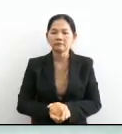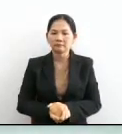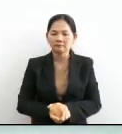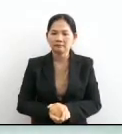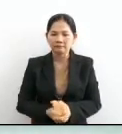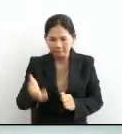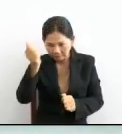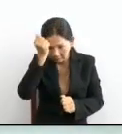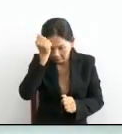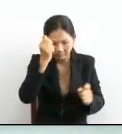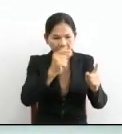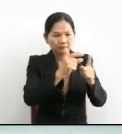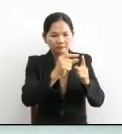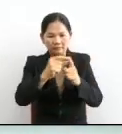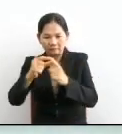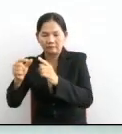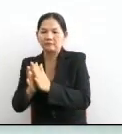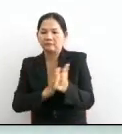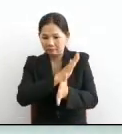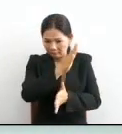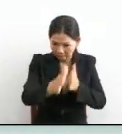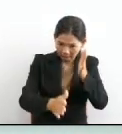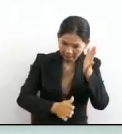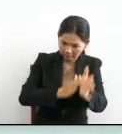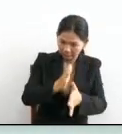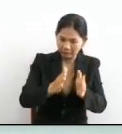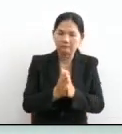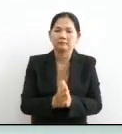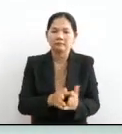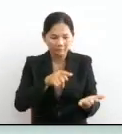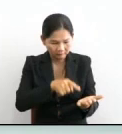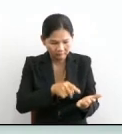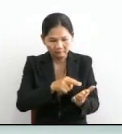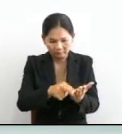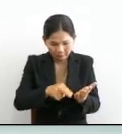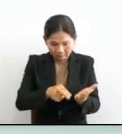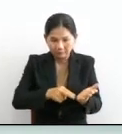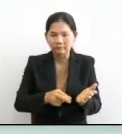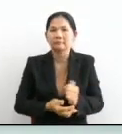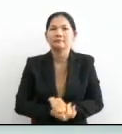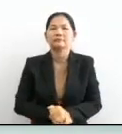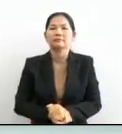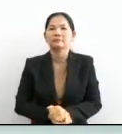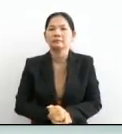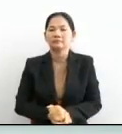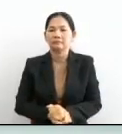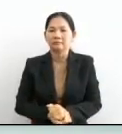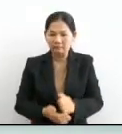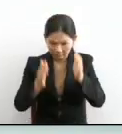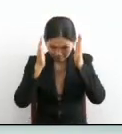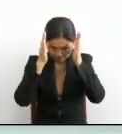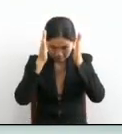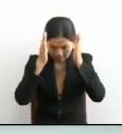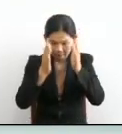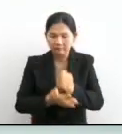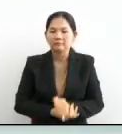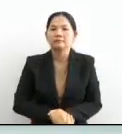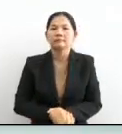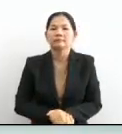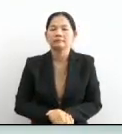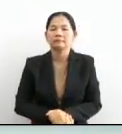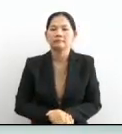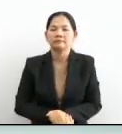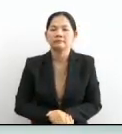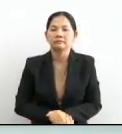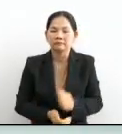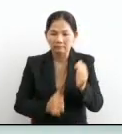chùm nằm bị bệnh chà đàn này khu án nước nóng chà át bọt này ai con sẽ đạp chà lấy con trong phim tặng ác này là con chà con